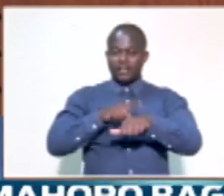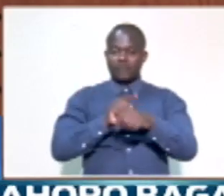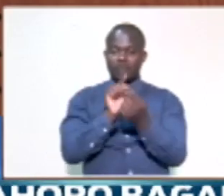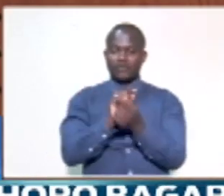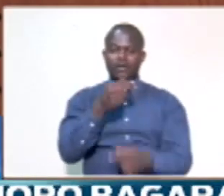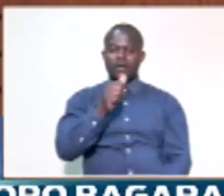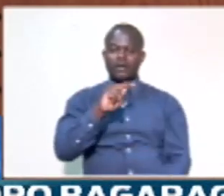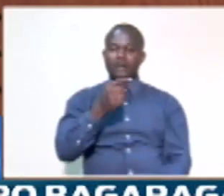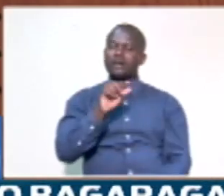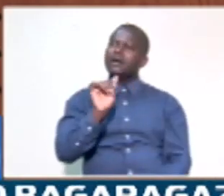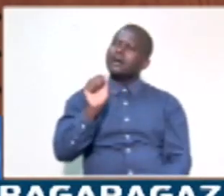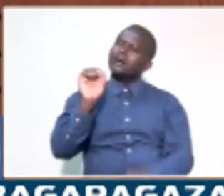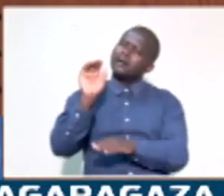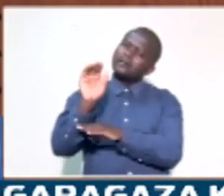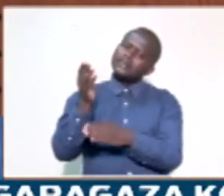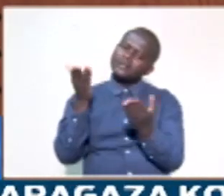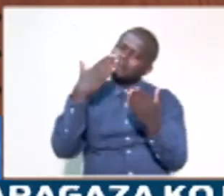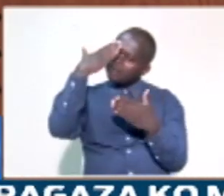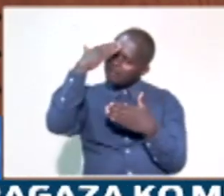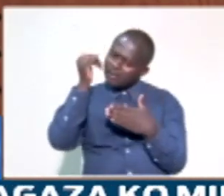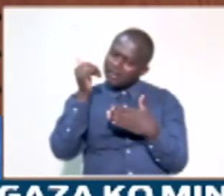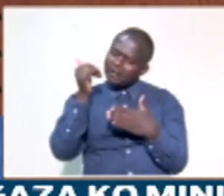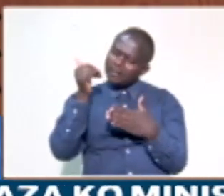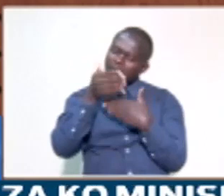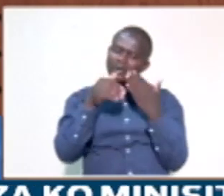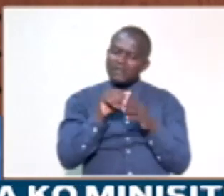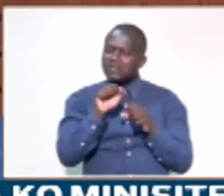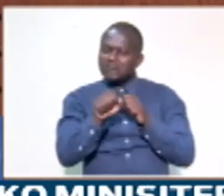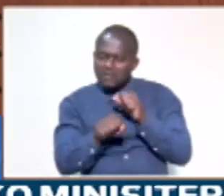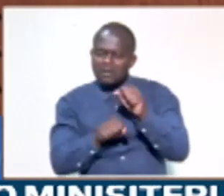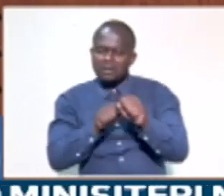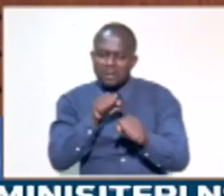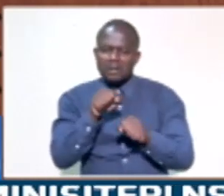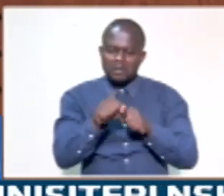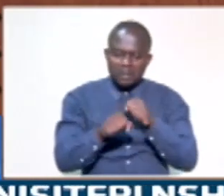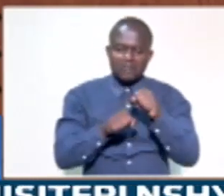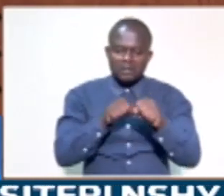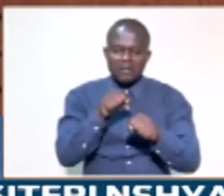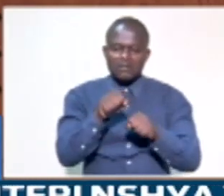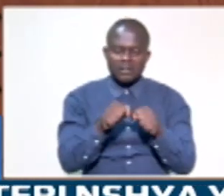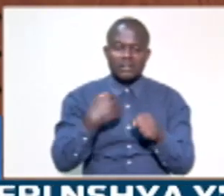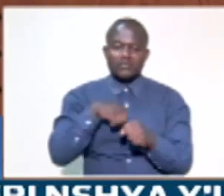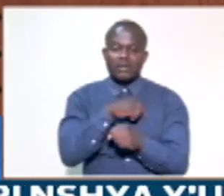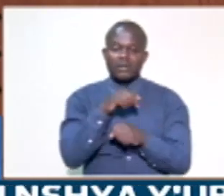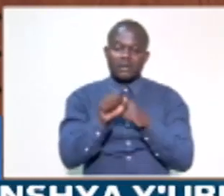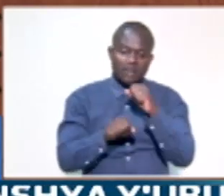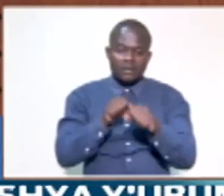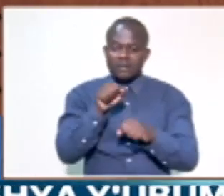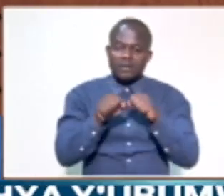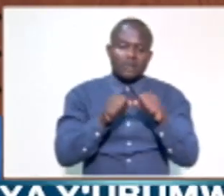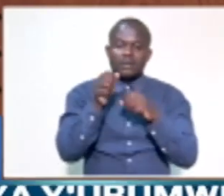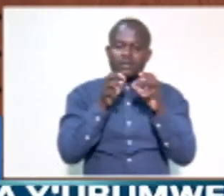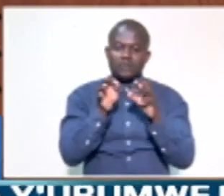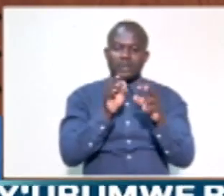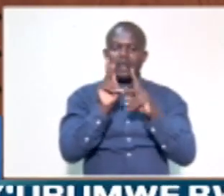Hangai w'umukerarugendo aratubaza ati ese kuki muri urugendo ku magare. Turamusubiza tuti turimo kunyonga amagare dusobanurira